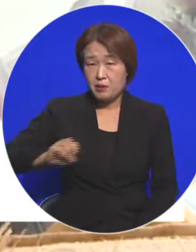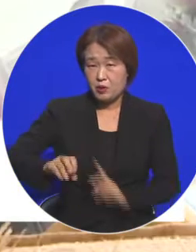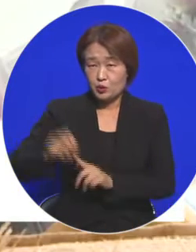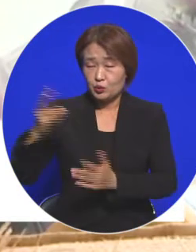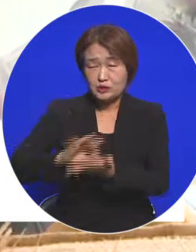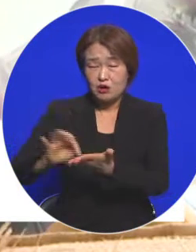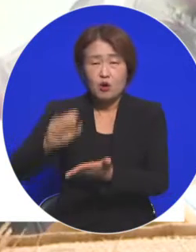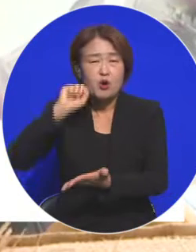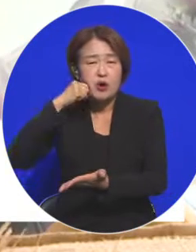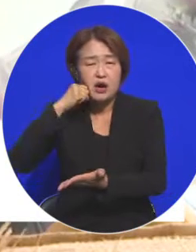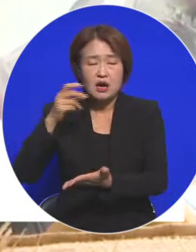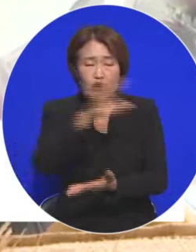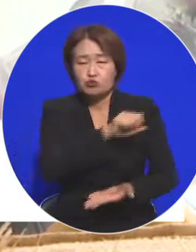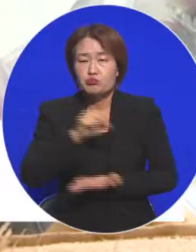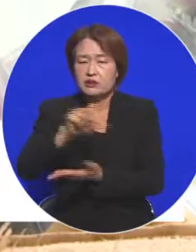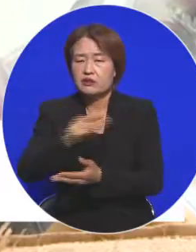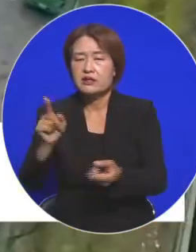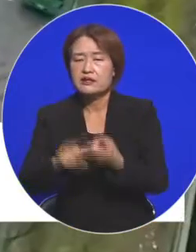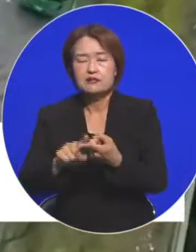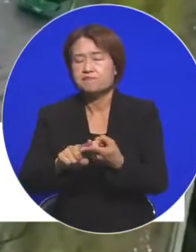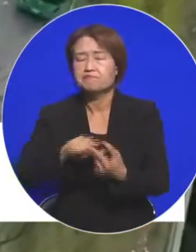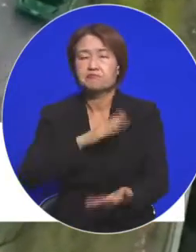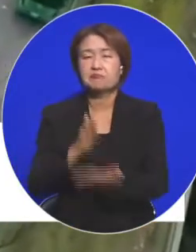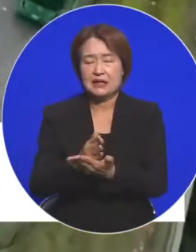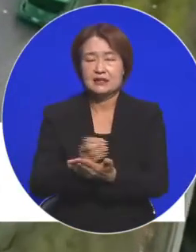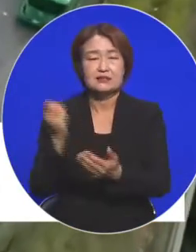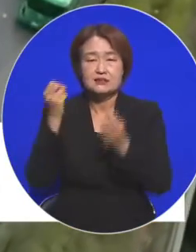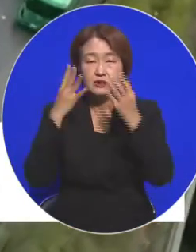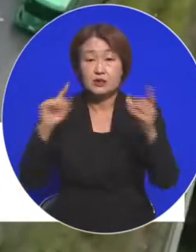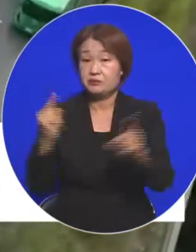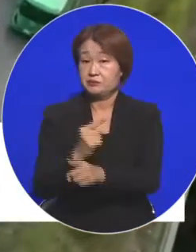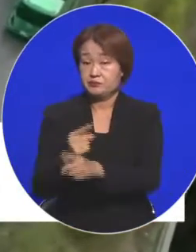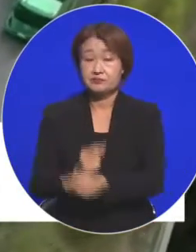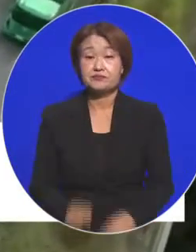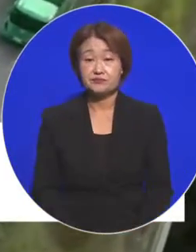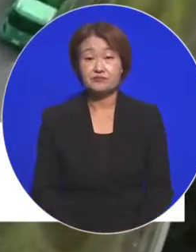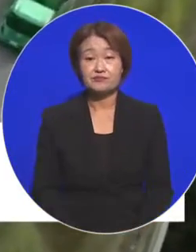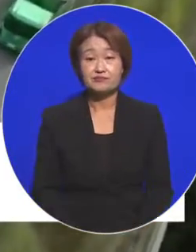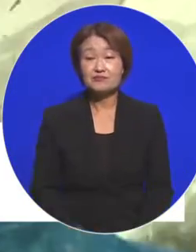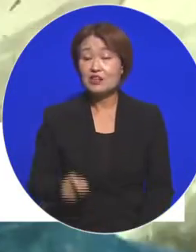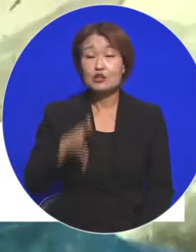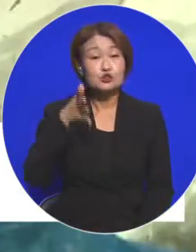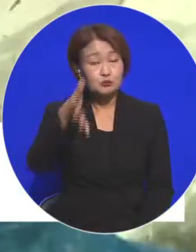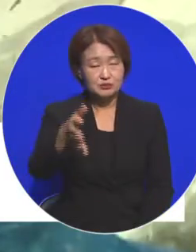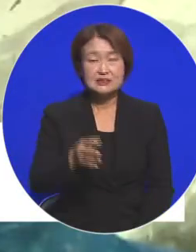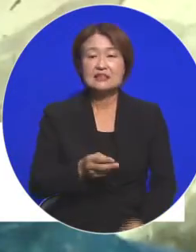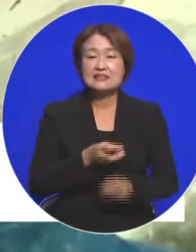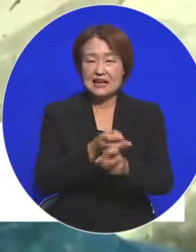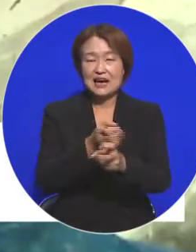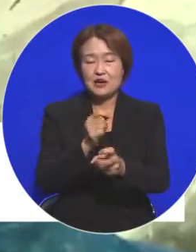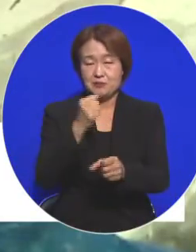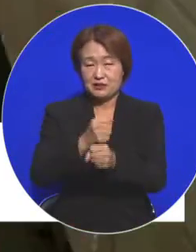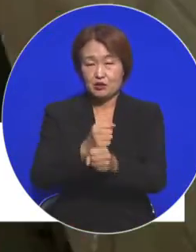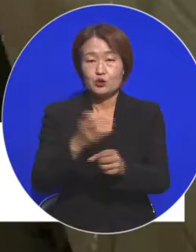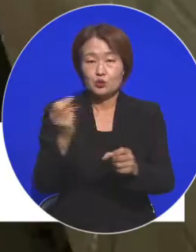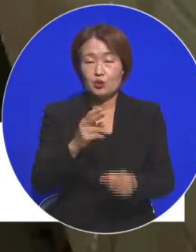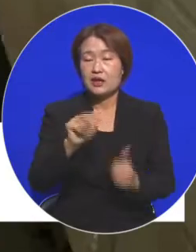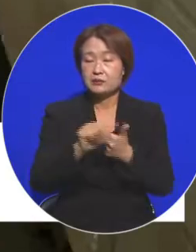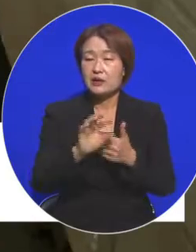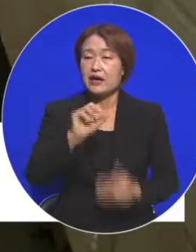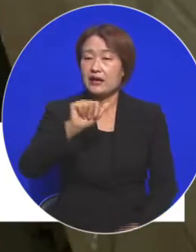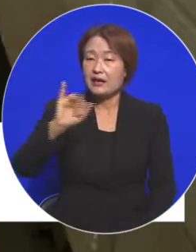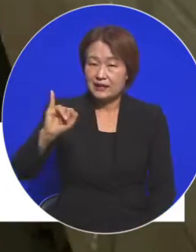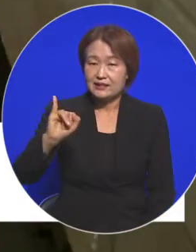않도록 수거와 운반 체계도 개선합니다. 저압축 수입 운반 차량 기준을 마련하고 인공지능과 로봇을 활용한